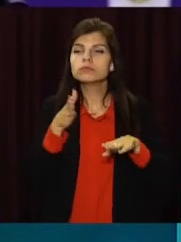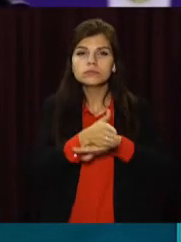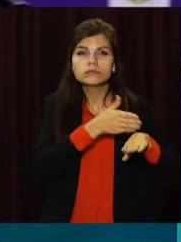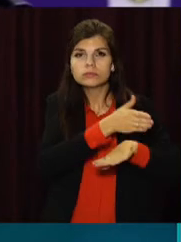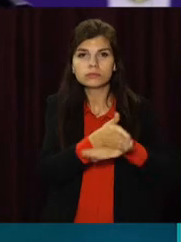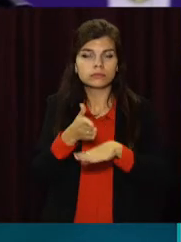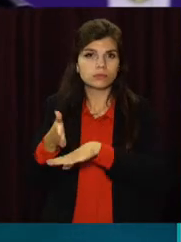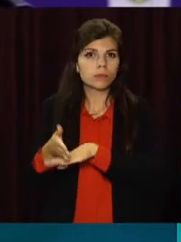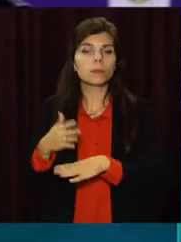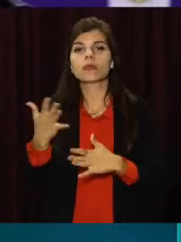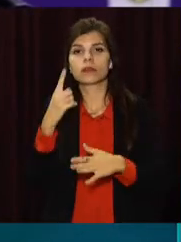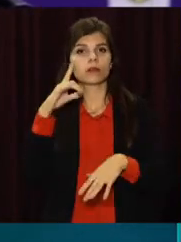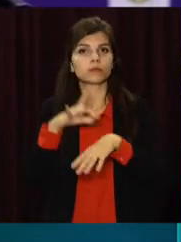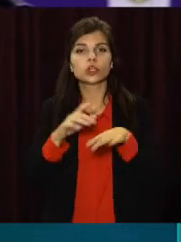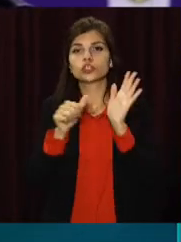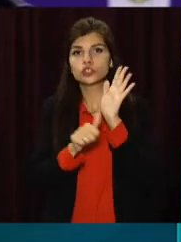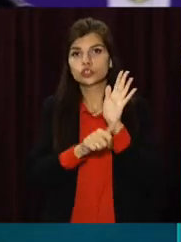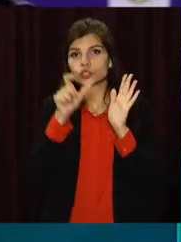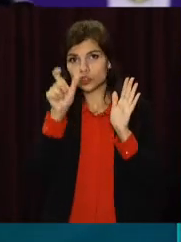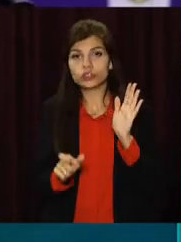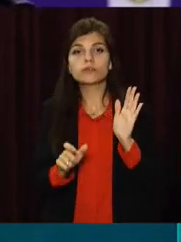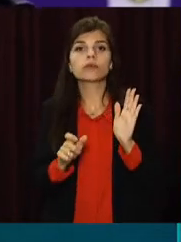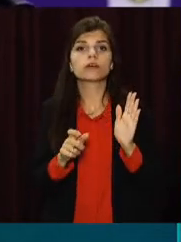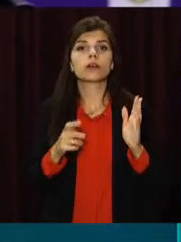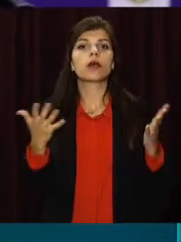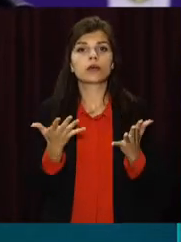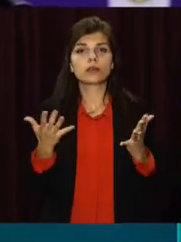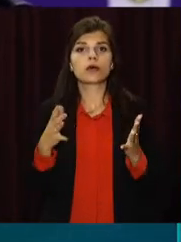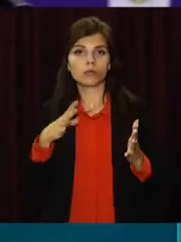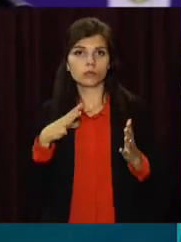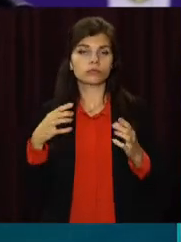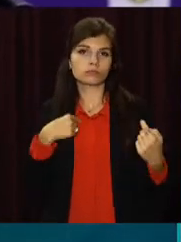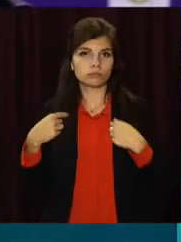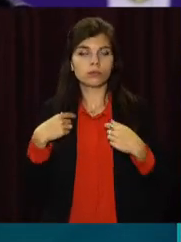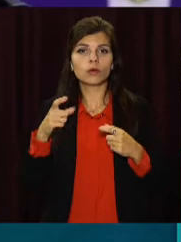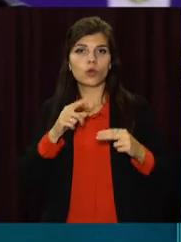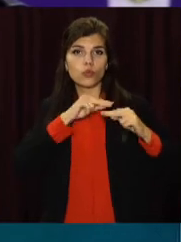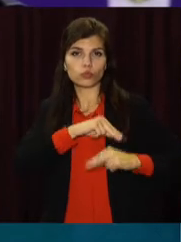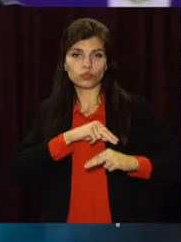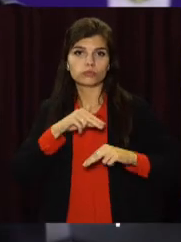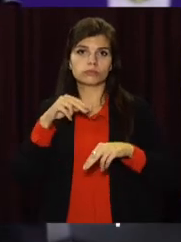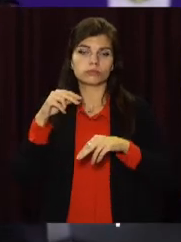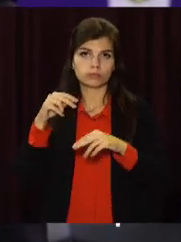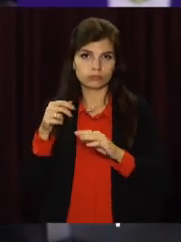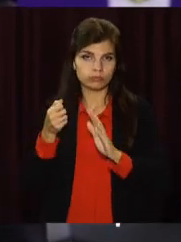ході яких встановлено 60 осіб, які утримувалися з метою трудової